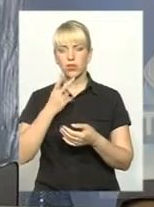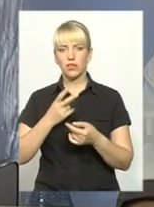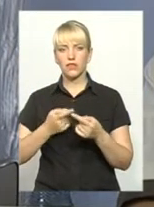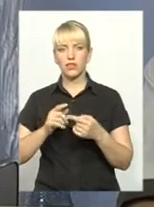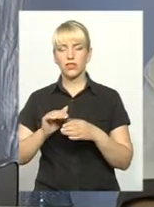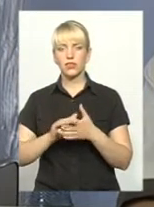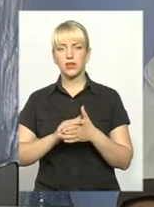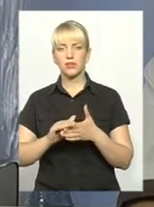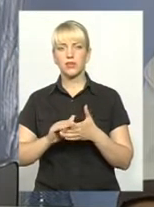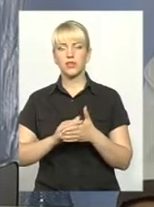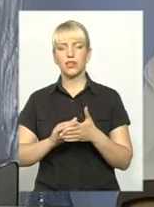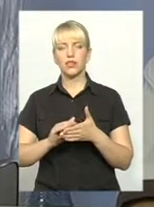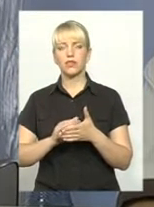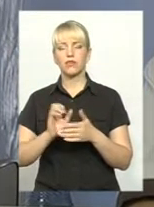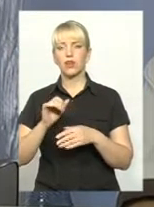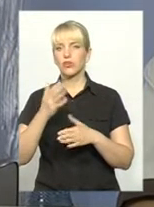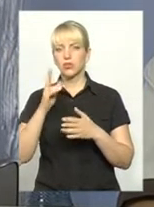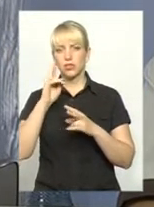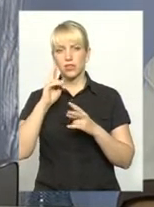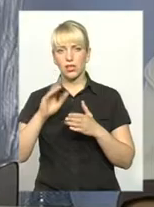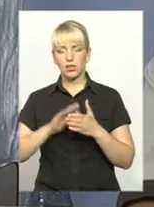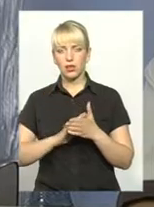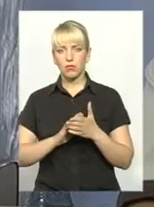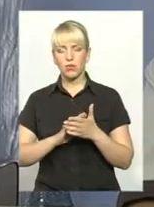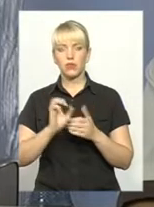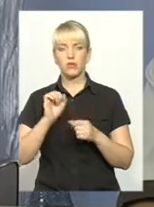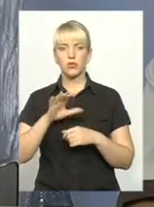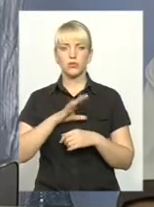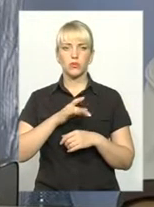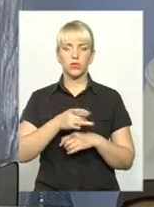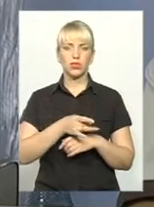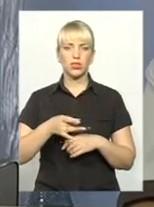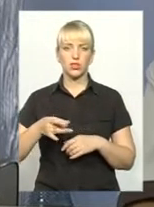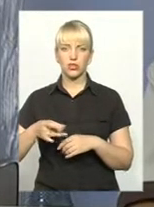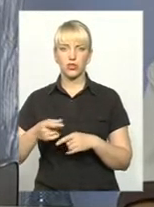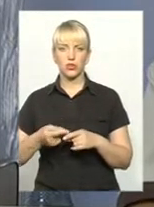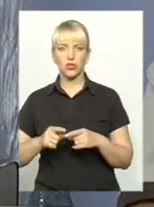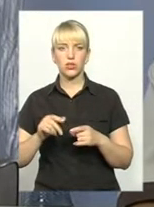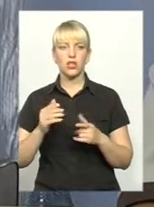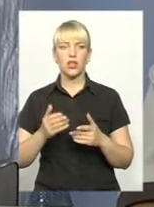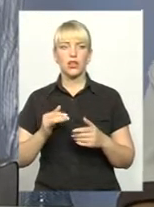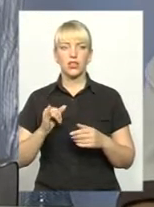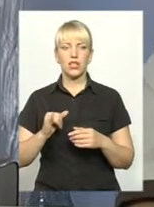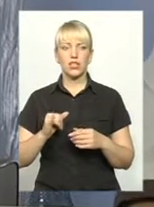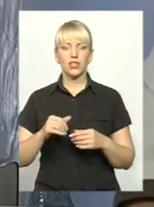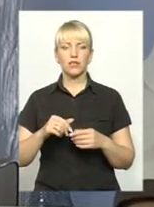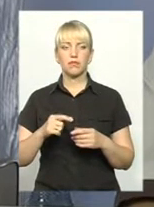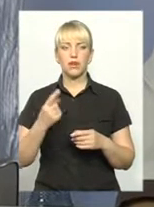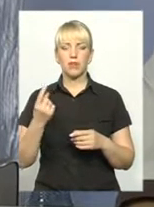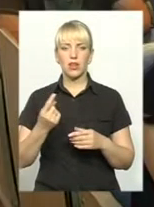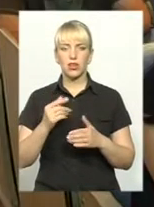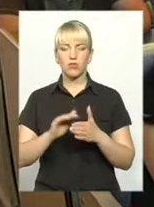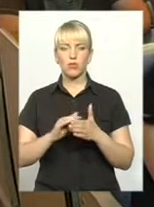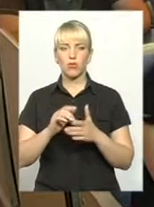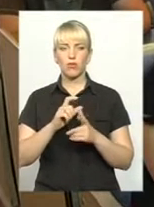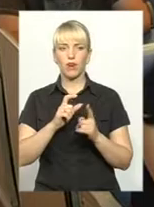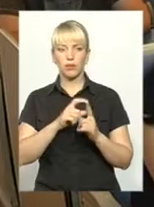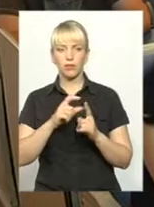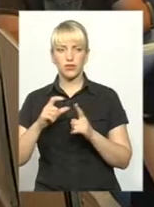знати прізвище, можна по регіону. Якщо ви не будете знати, в якому регіоні, значить, по першим буквам прізвище.